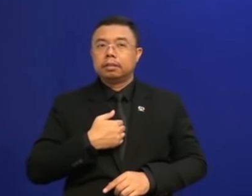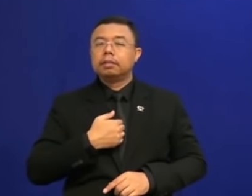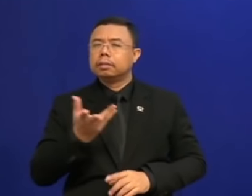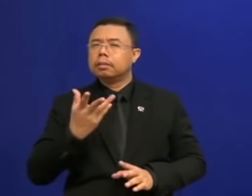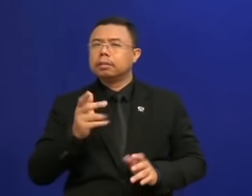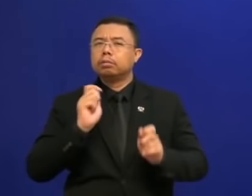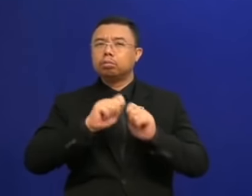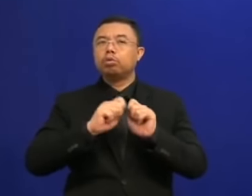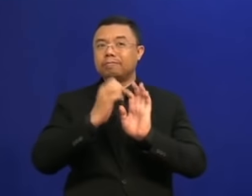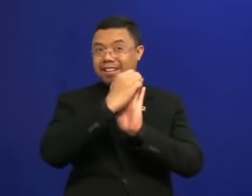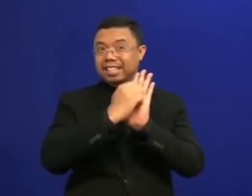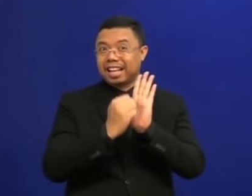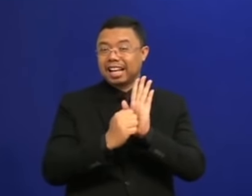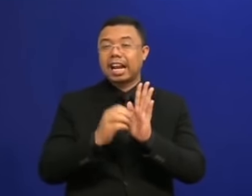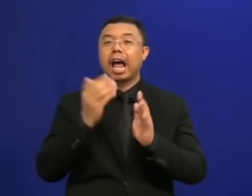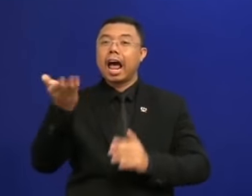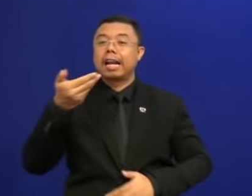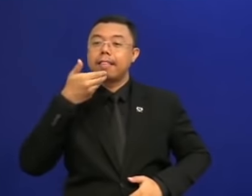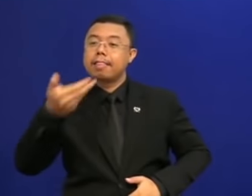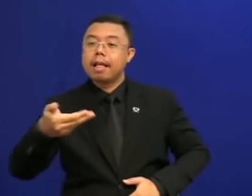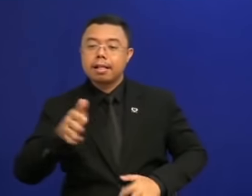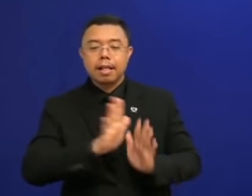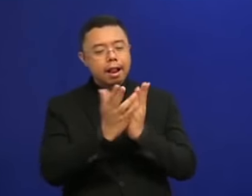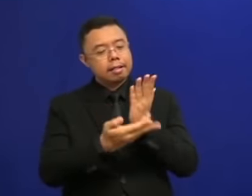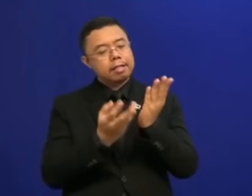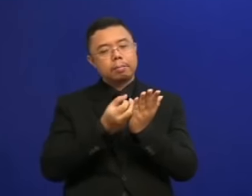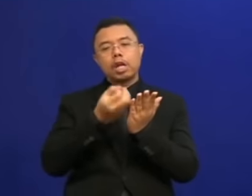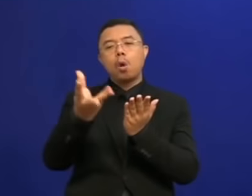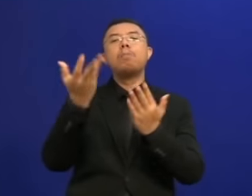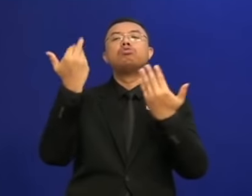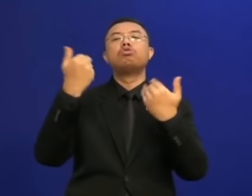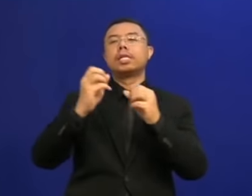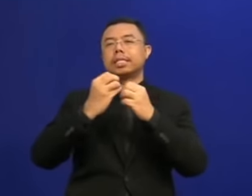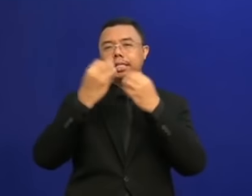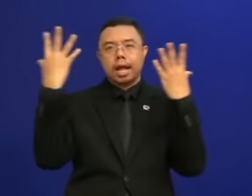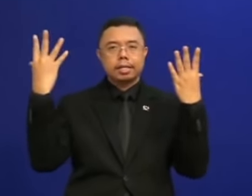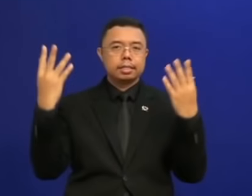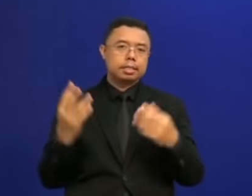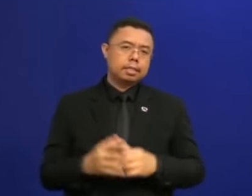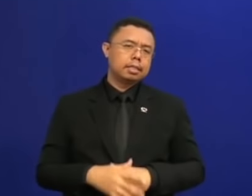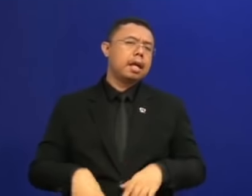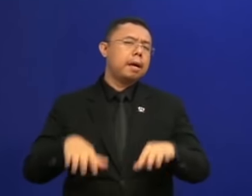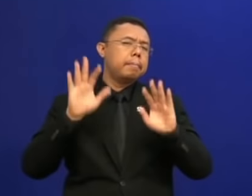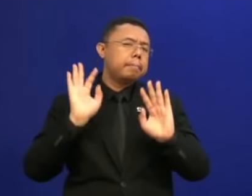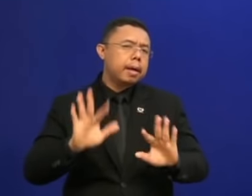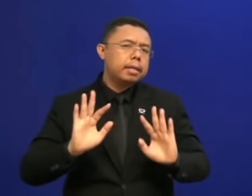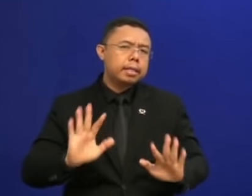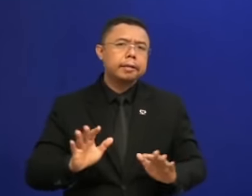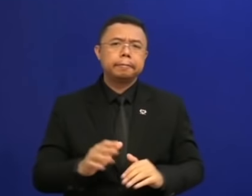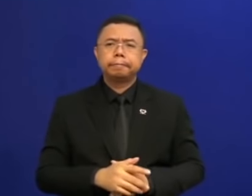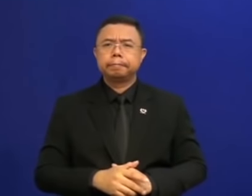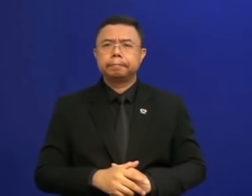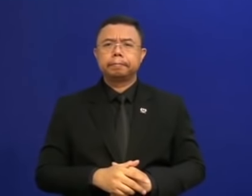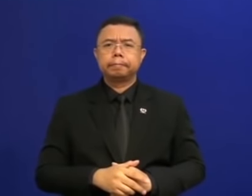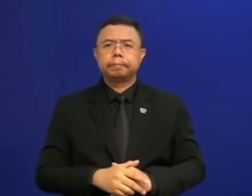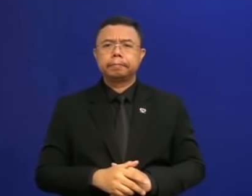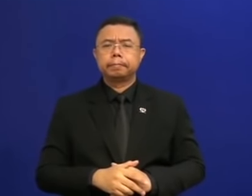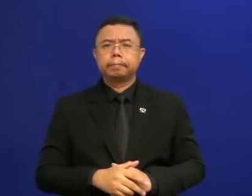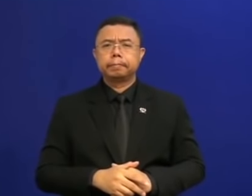acara Anda bertanya Alkitab menjawab, sudah jelas ya. Banyak